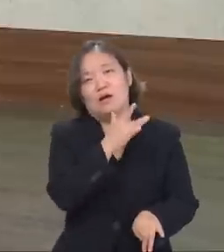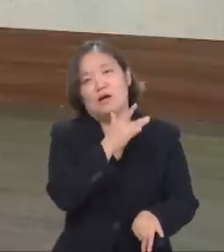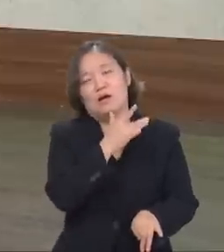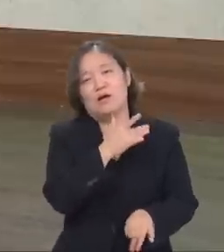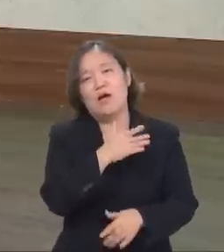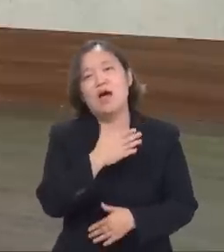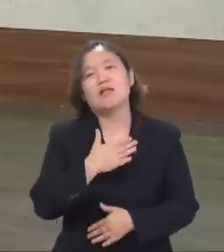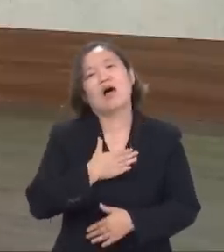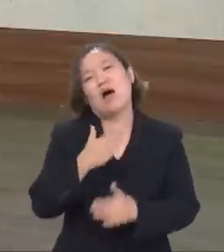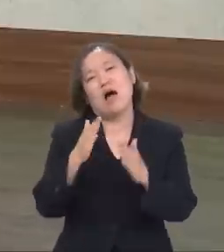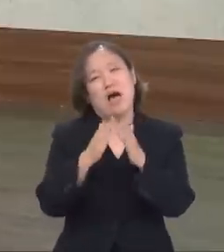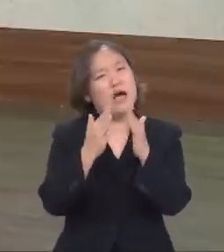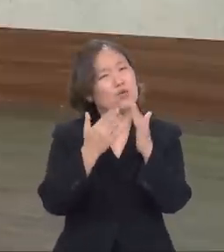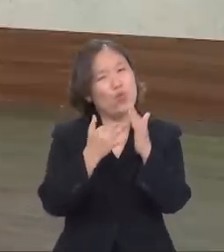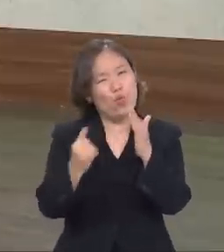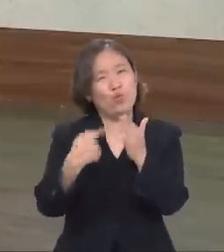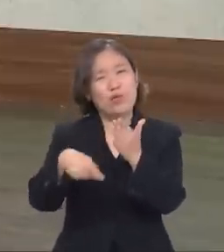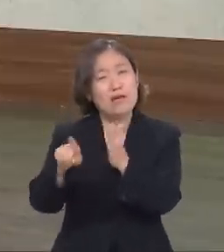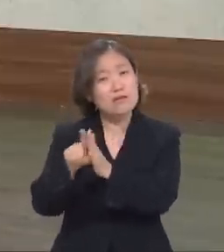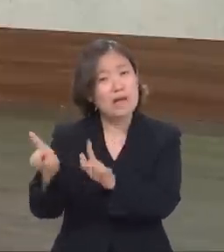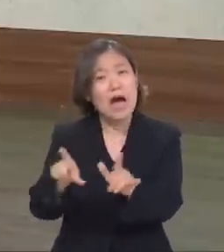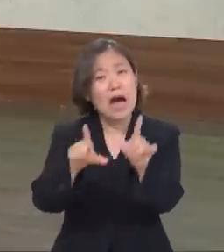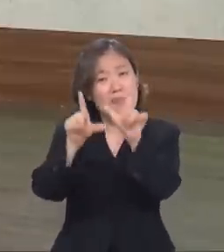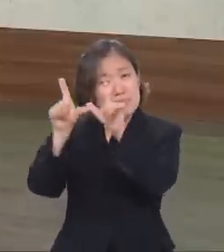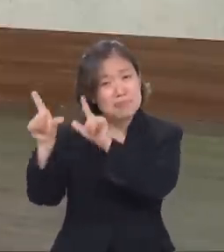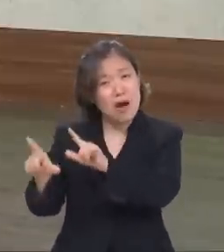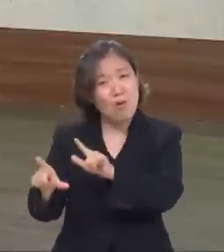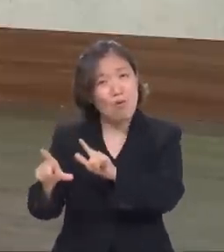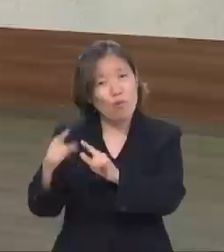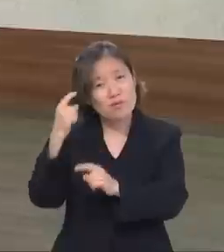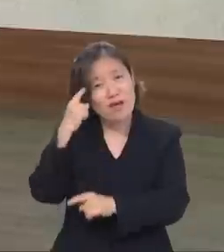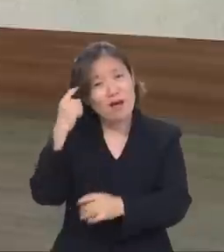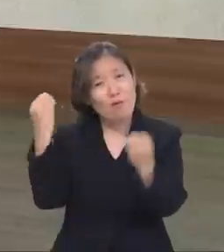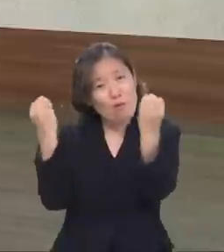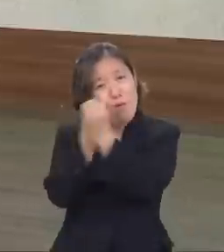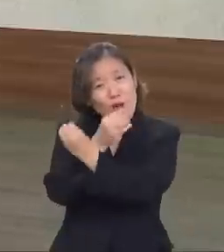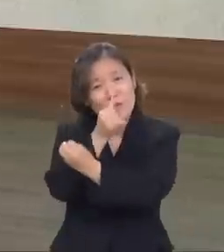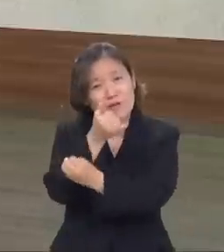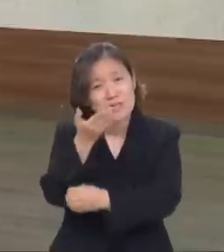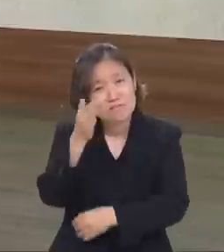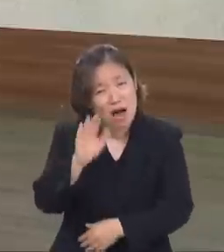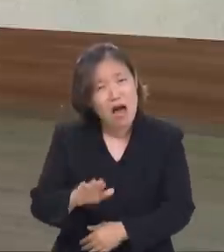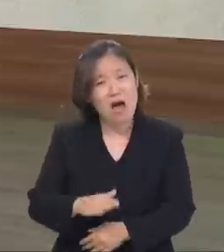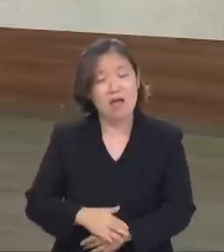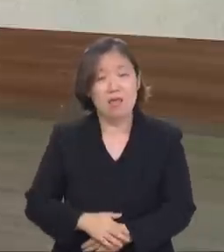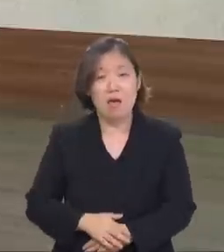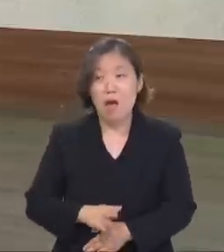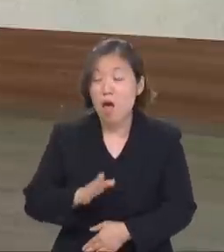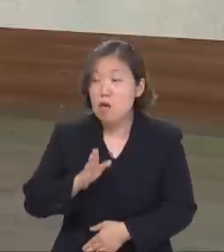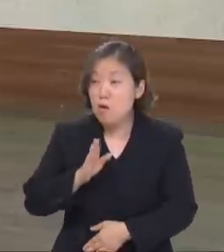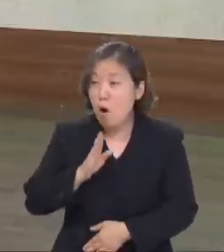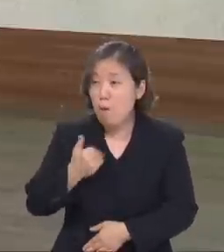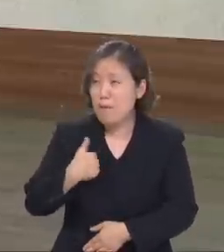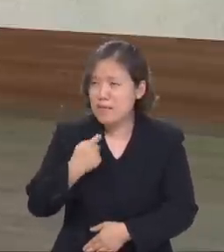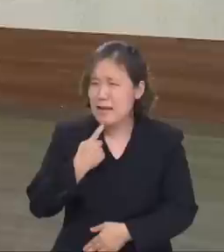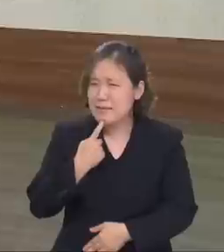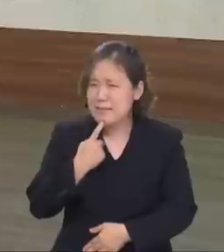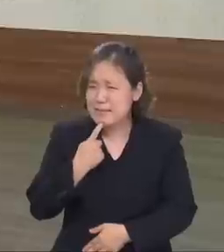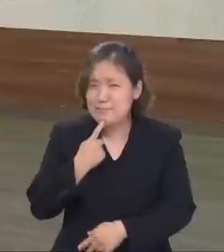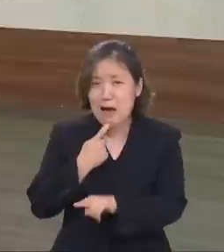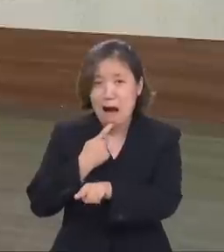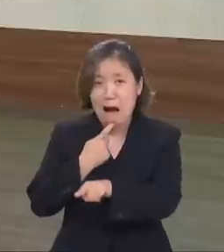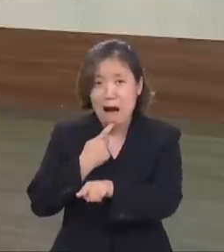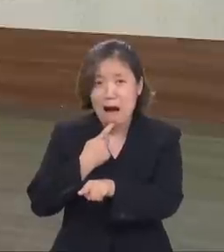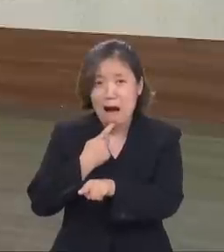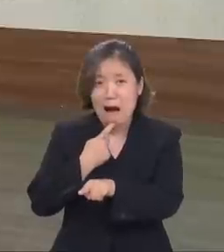나는 가족을 위해서 산다고 생각했지만 실은 내 집착하는 모진